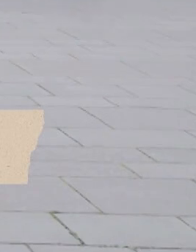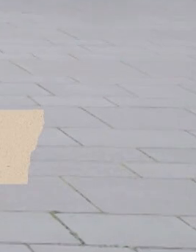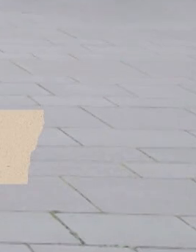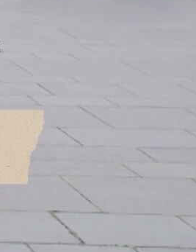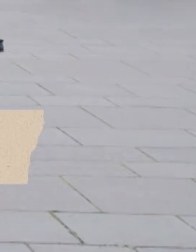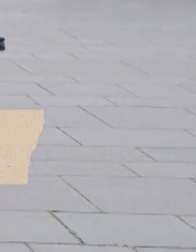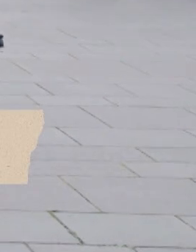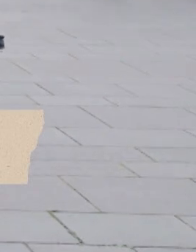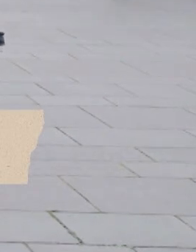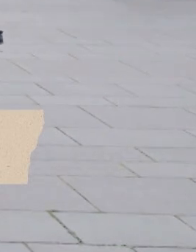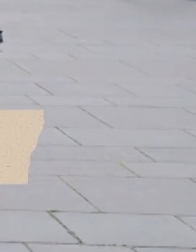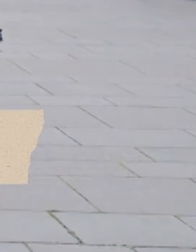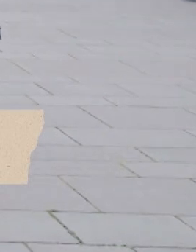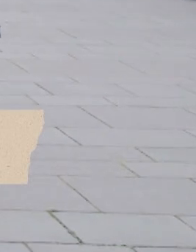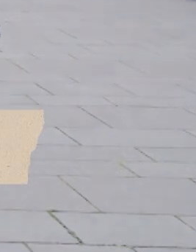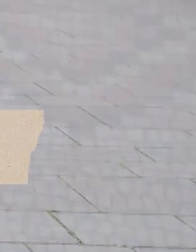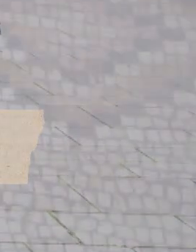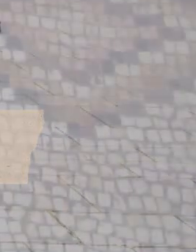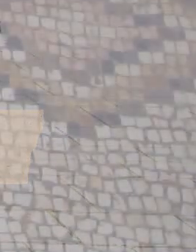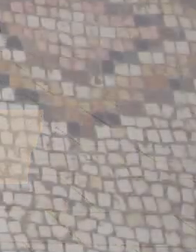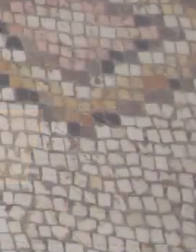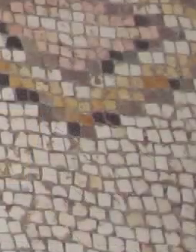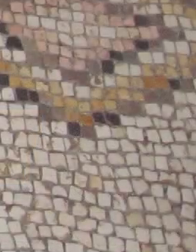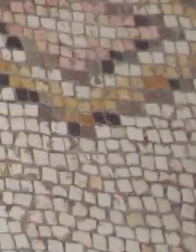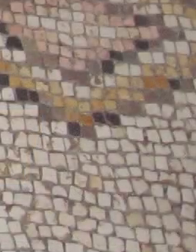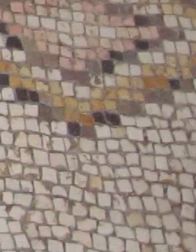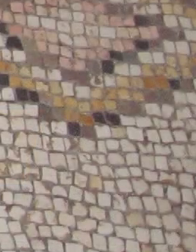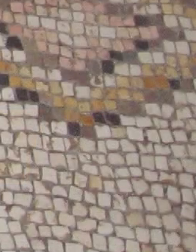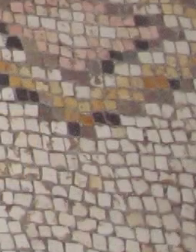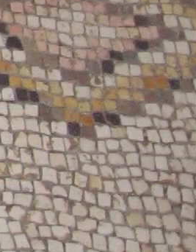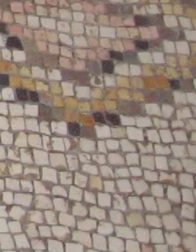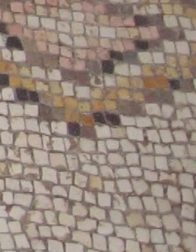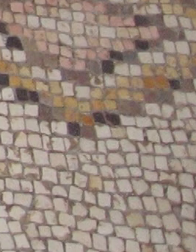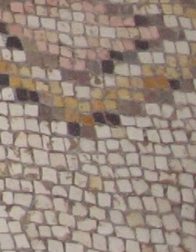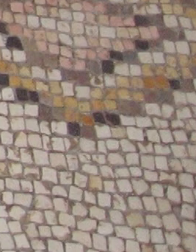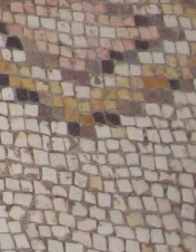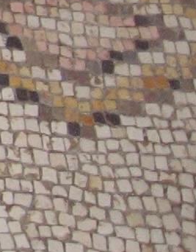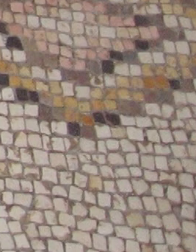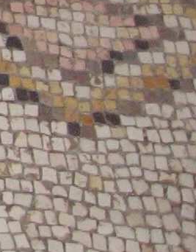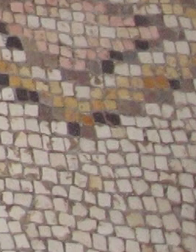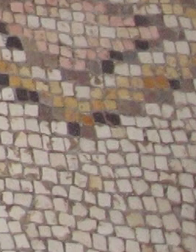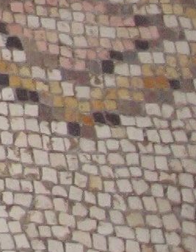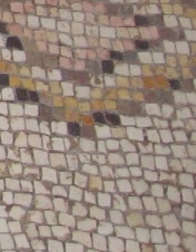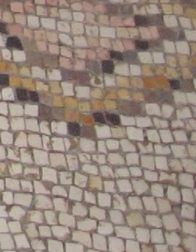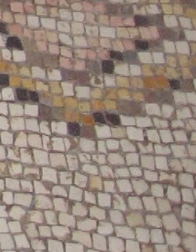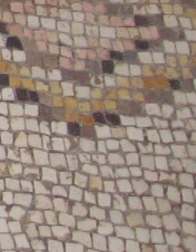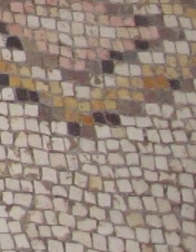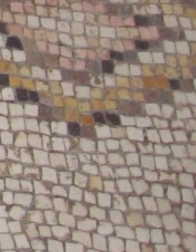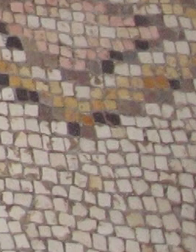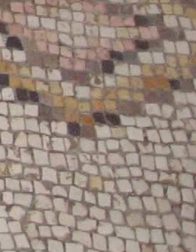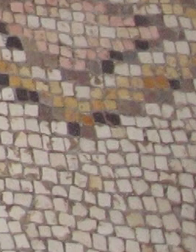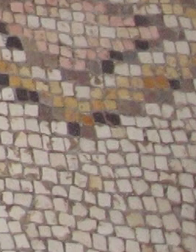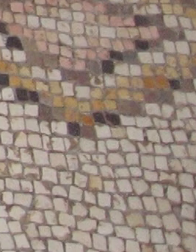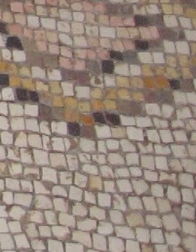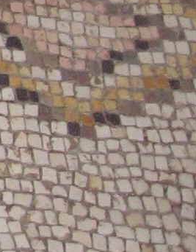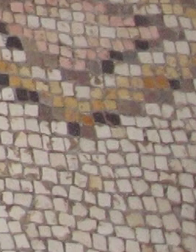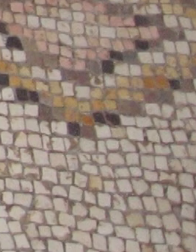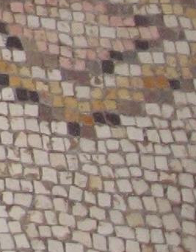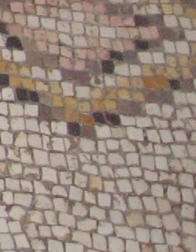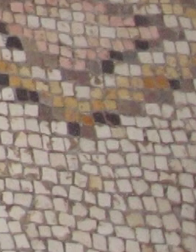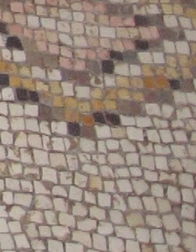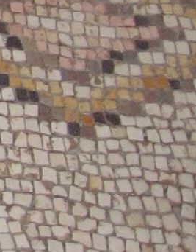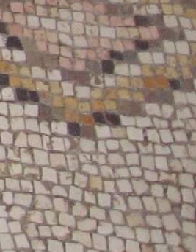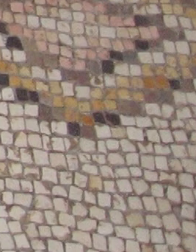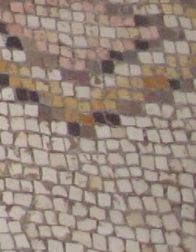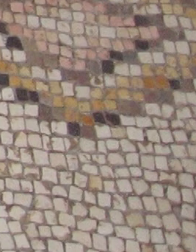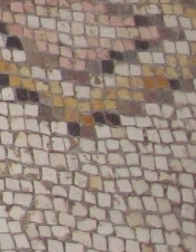주님께서 이렇게 이어서 또 말씀하십니다. 요한복음 6장 26절에 예수께서 대답하여 이르시되 진실로